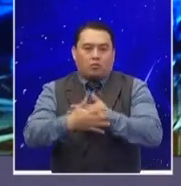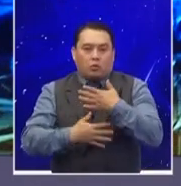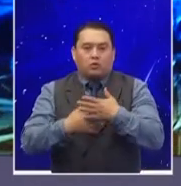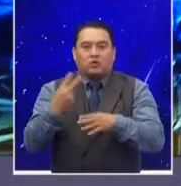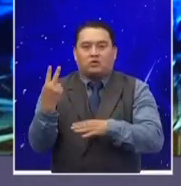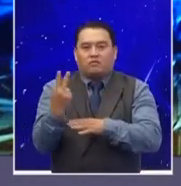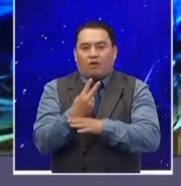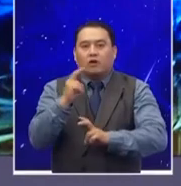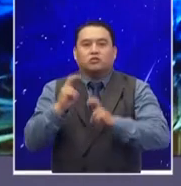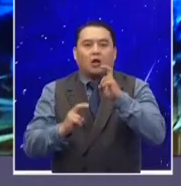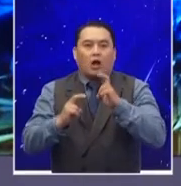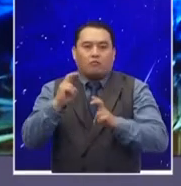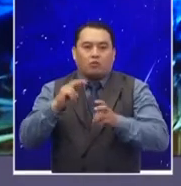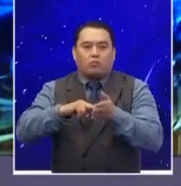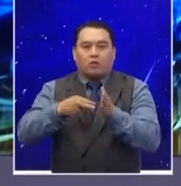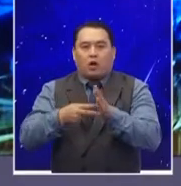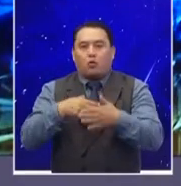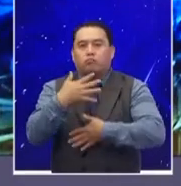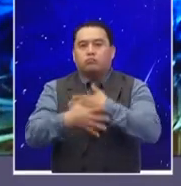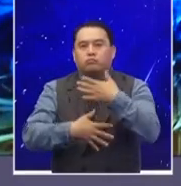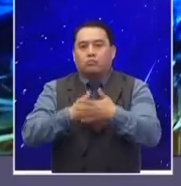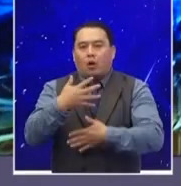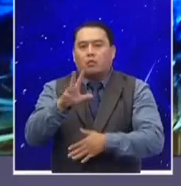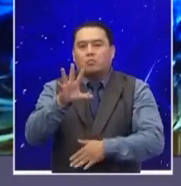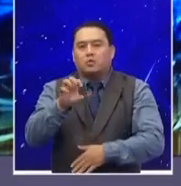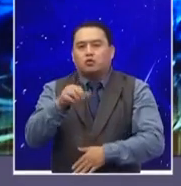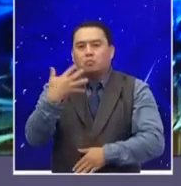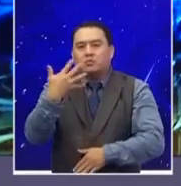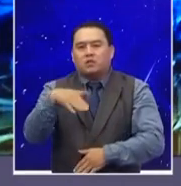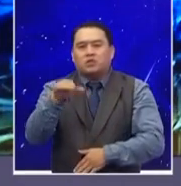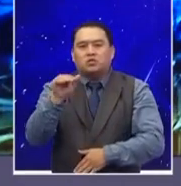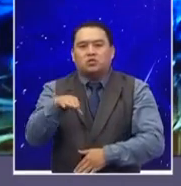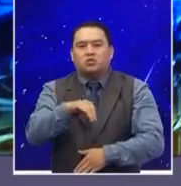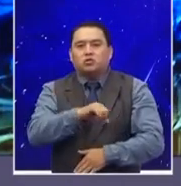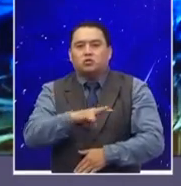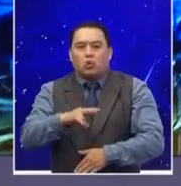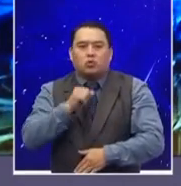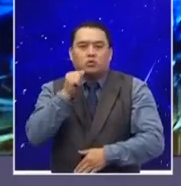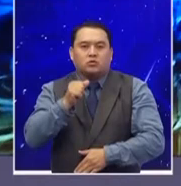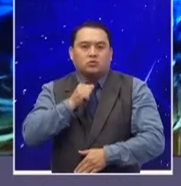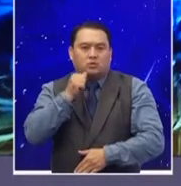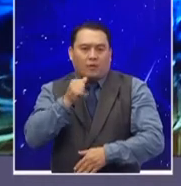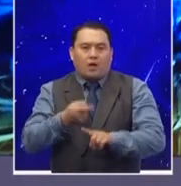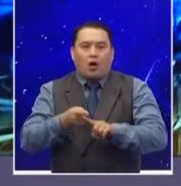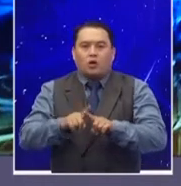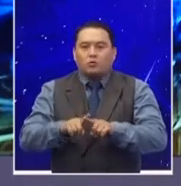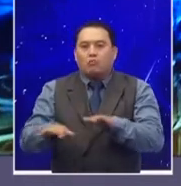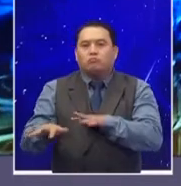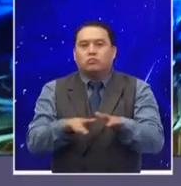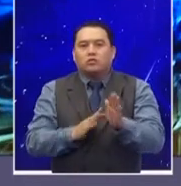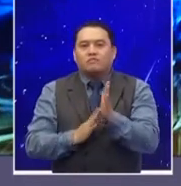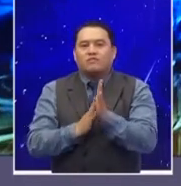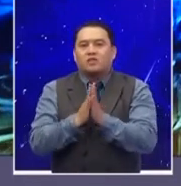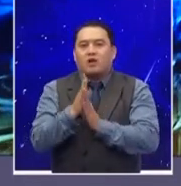Два завода в нынешнем году планируют переработать более 550 тысяч тонн сладких клубней. Однако процесс